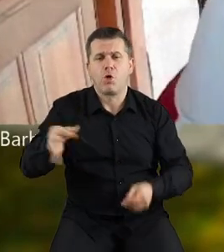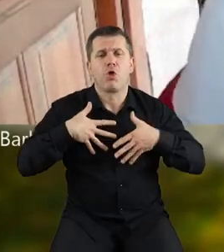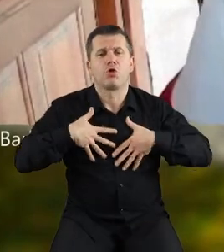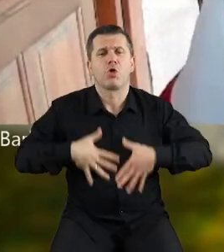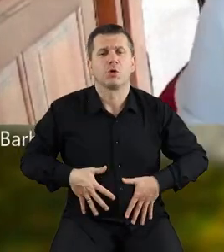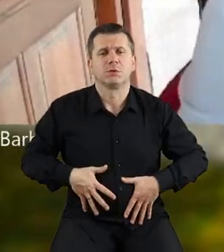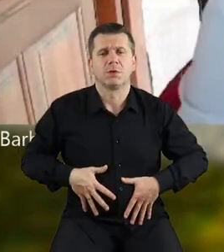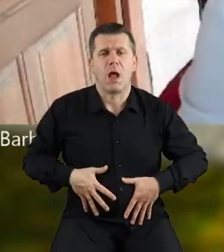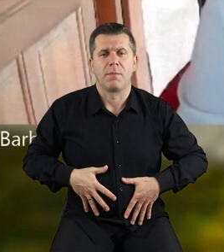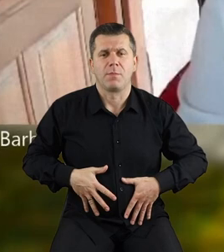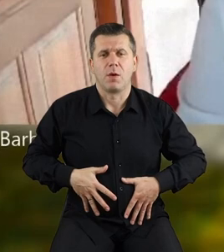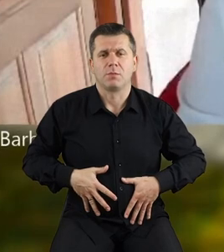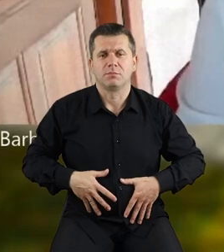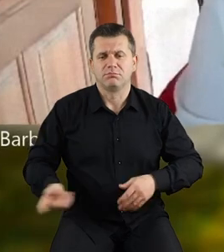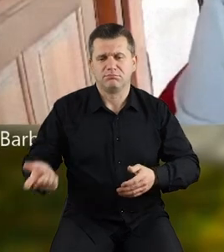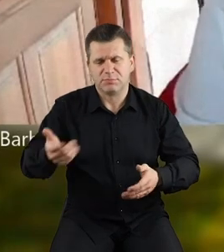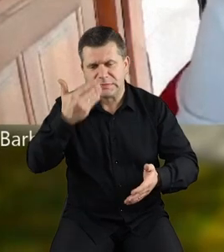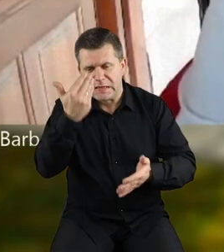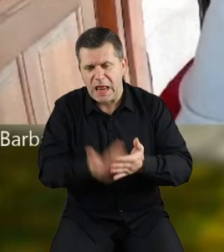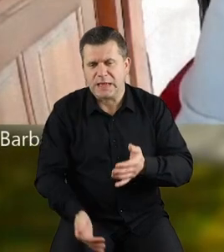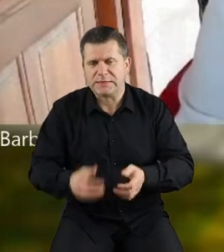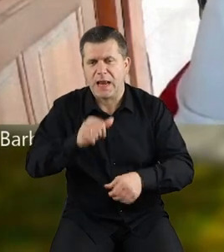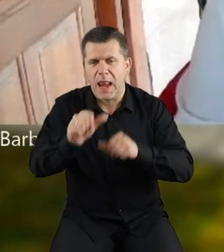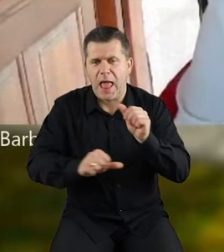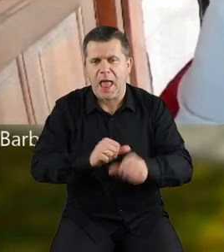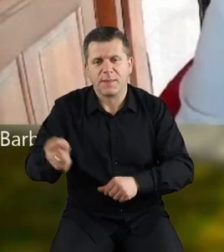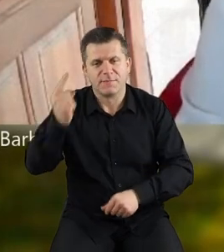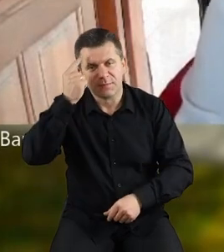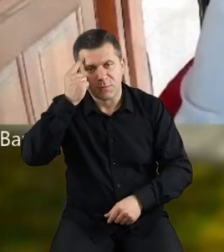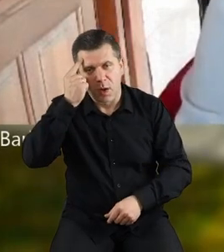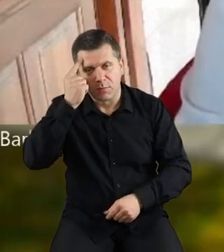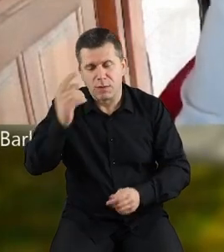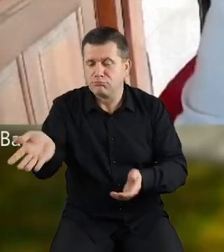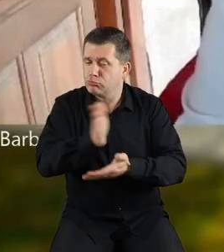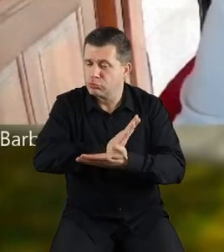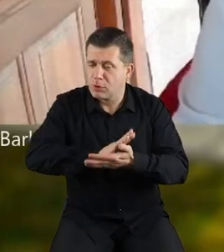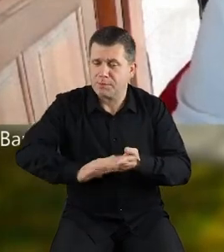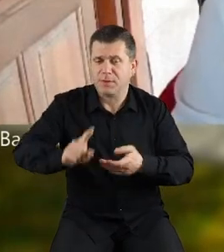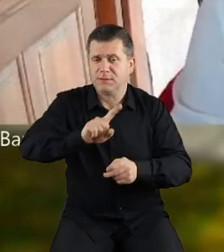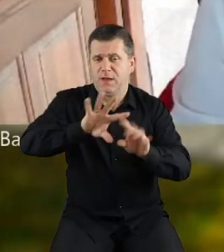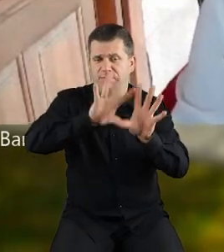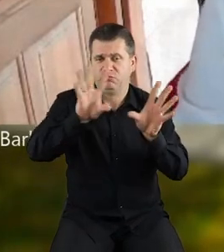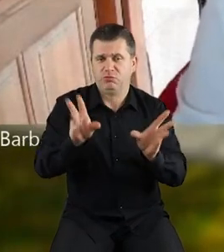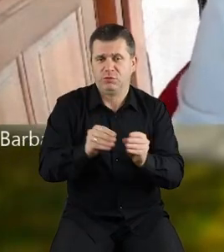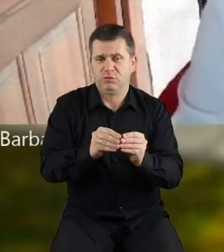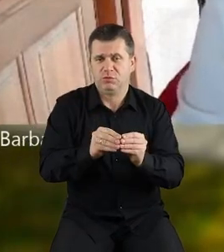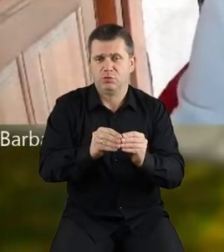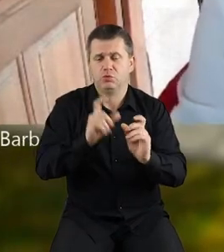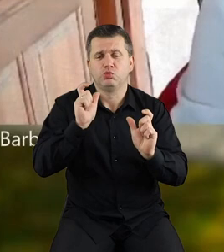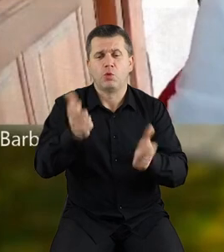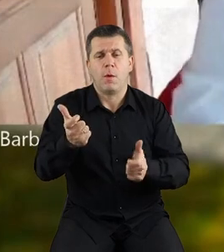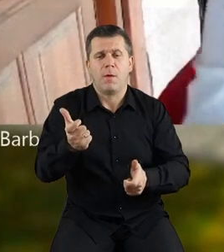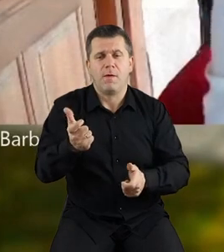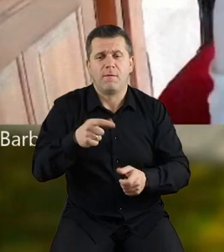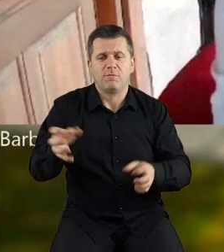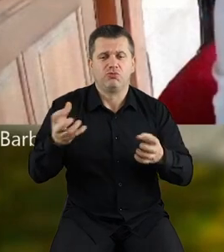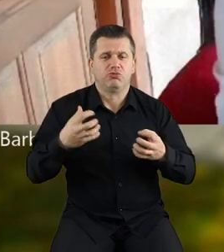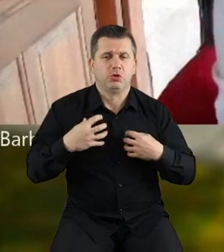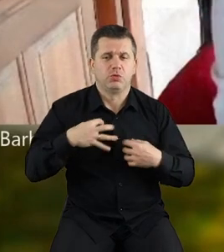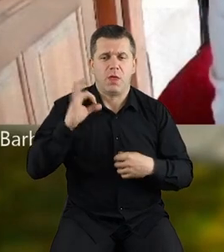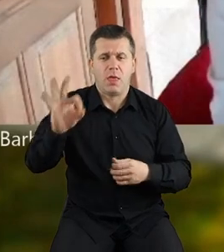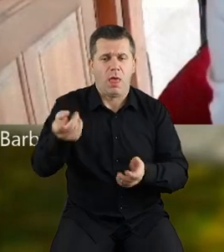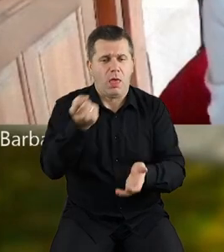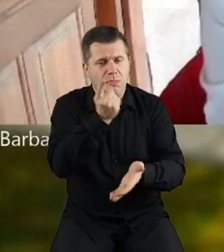swoją tożsamość, po zagubione lata, wspomnienia, przeprosić za wszystko, co w